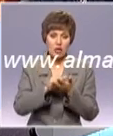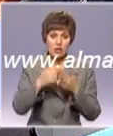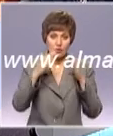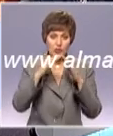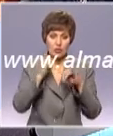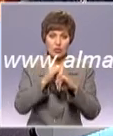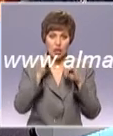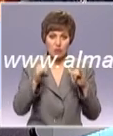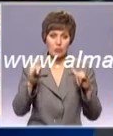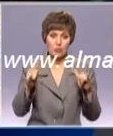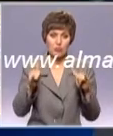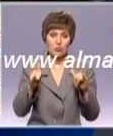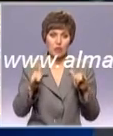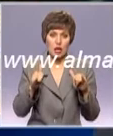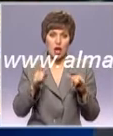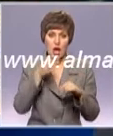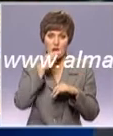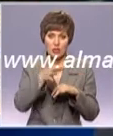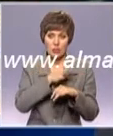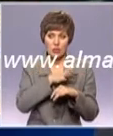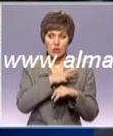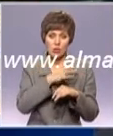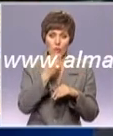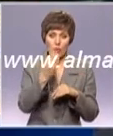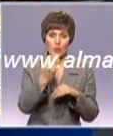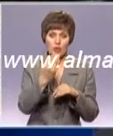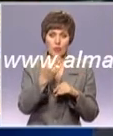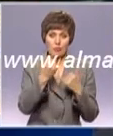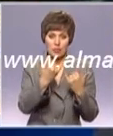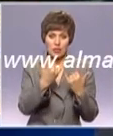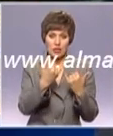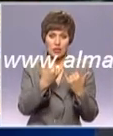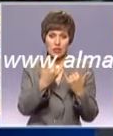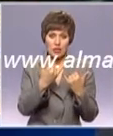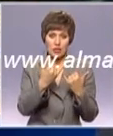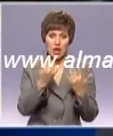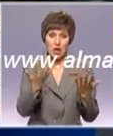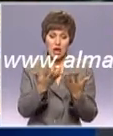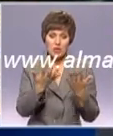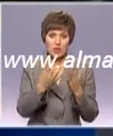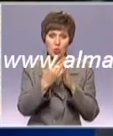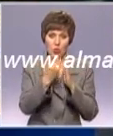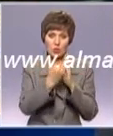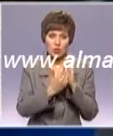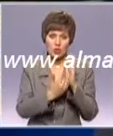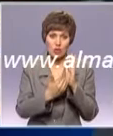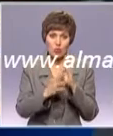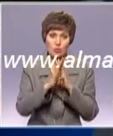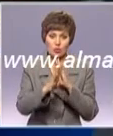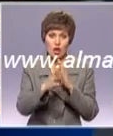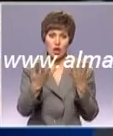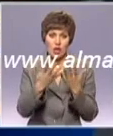дамытуды айтқан болатын. Осы биыл қанша адам, жалпы тізімде тұр, қанша адам алады пәтер